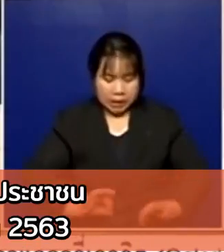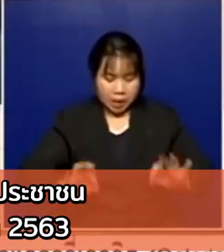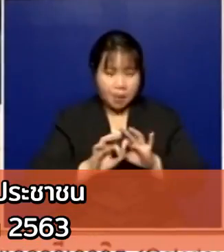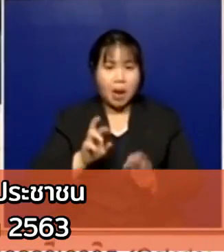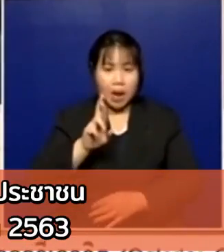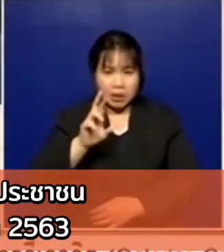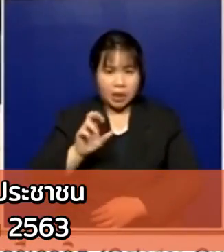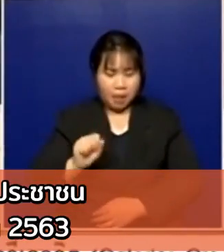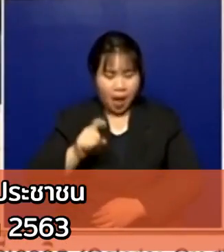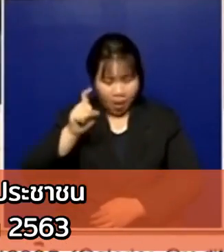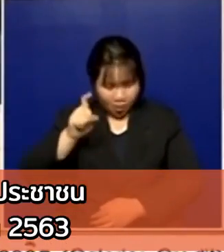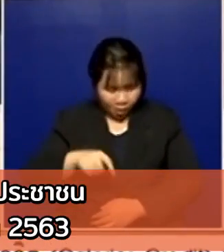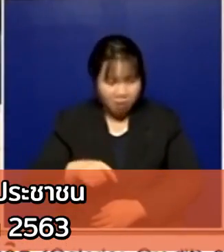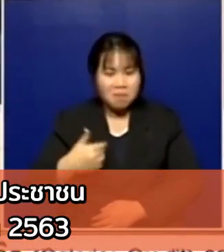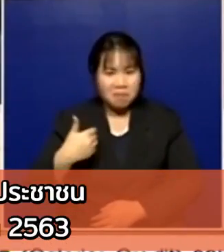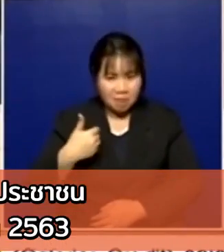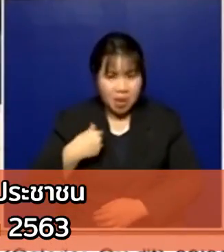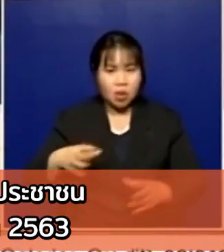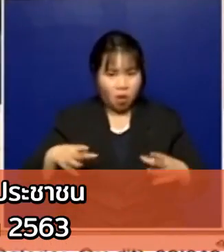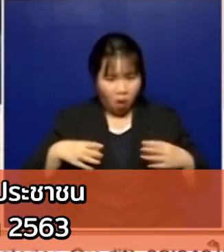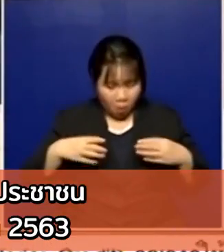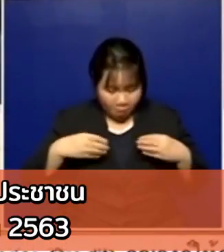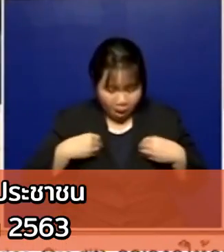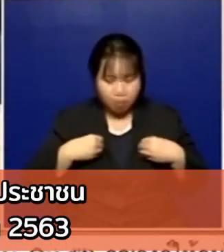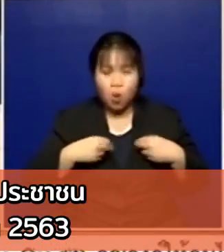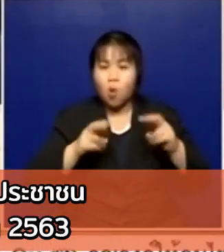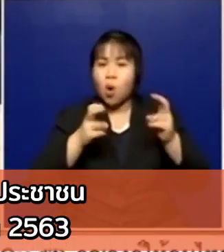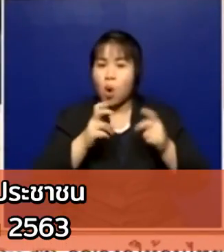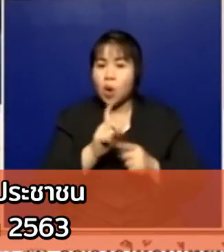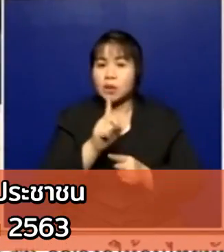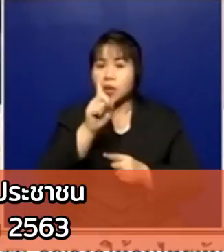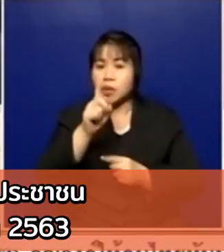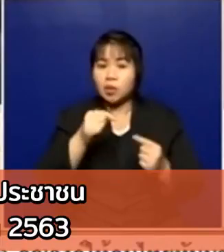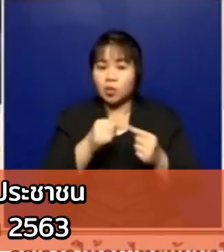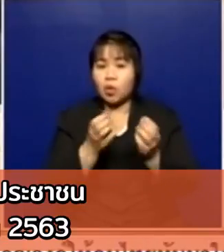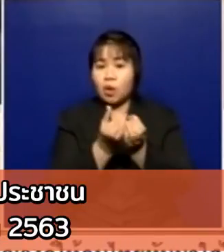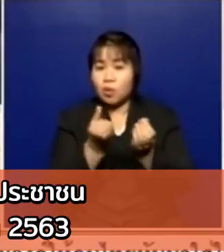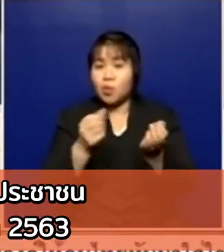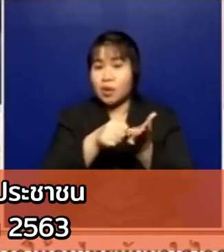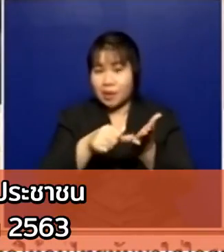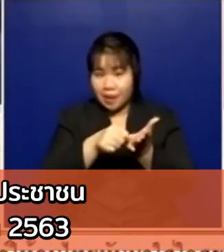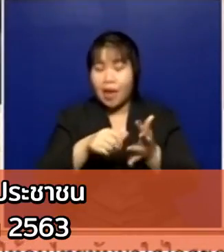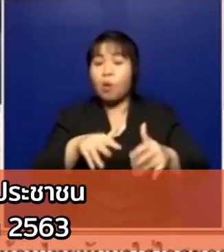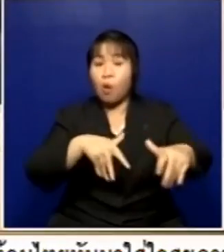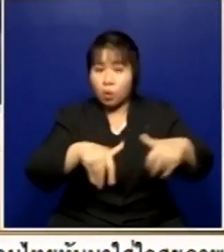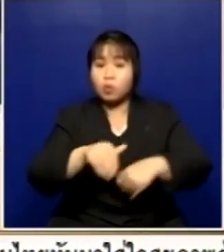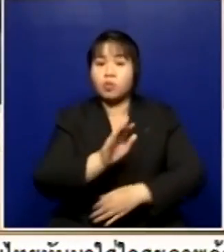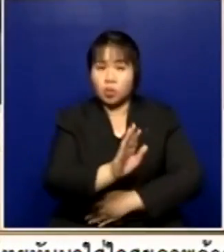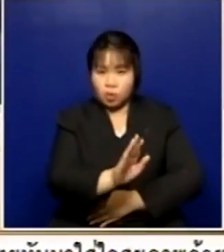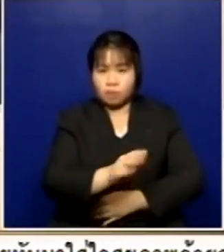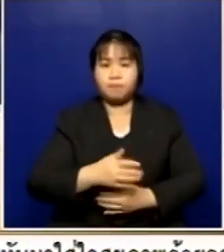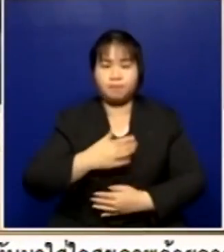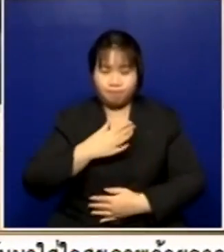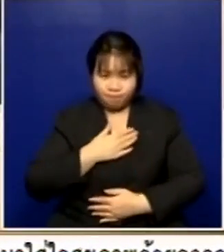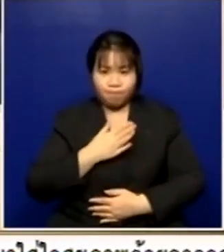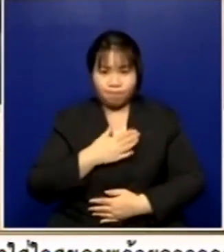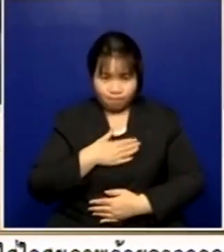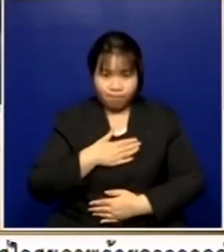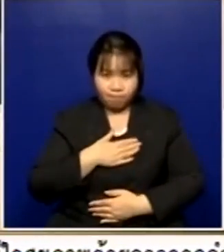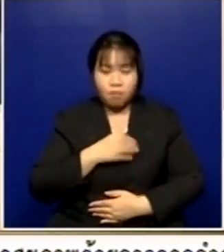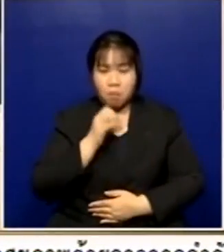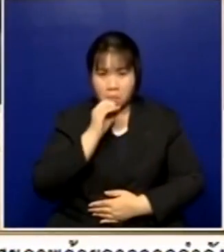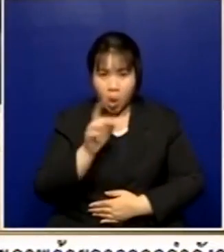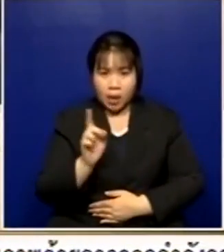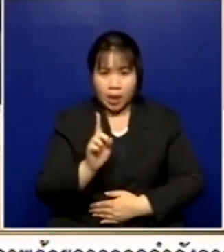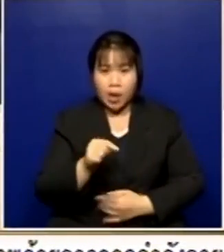เห็นชอบรับหลักการวาระที่หนึ่งของร่างแก้ไขรัฐธรรมนูญฉบับประชาชนที่ฉันขอย้ำอีกครั้งนะคะ